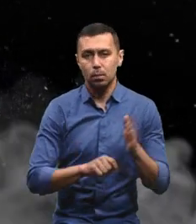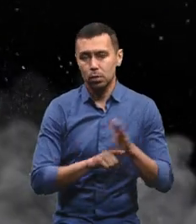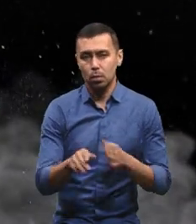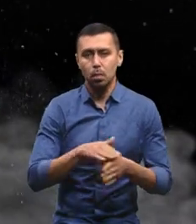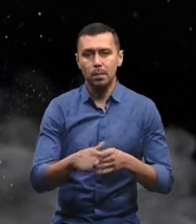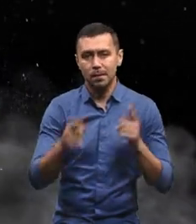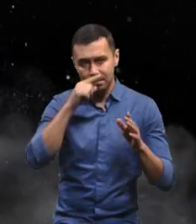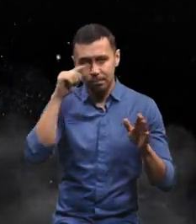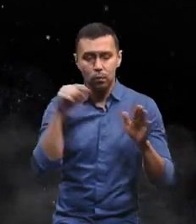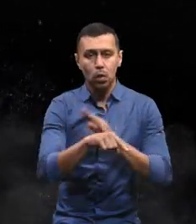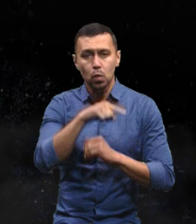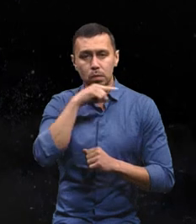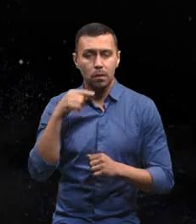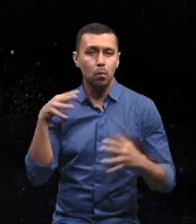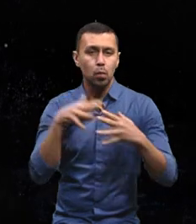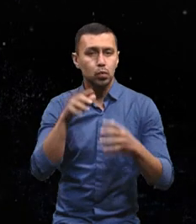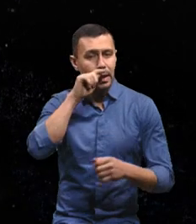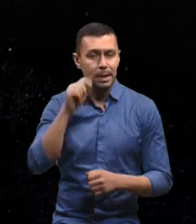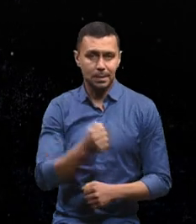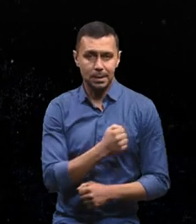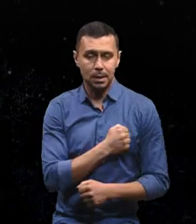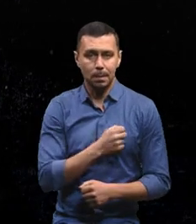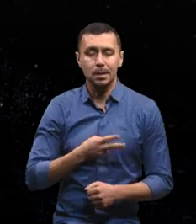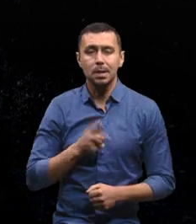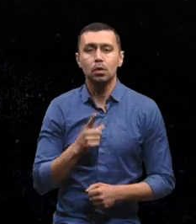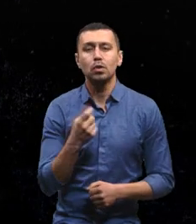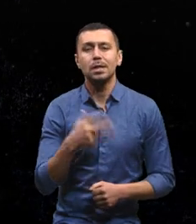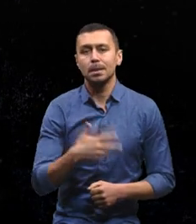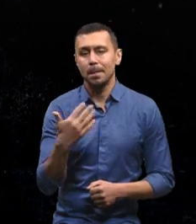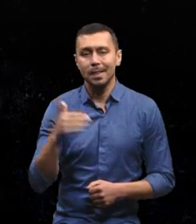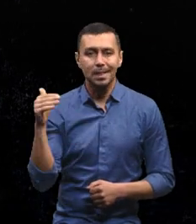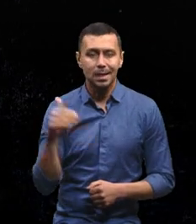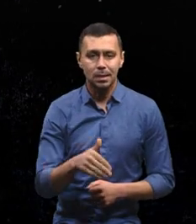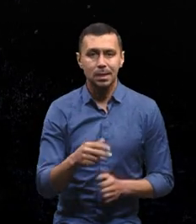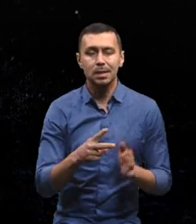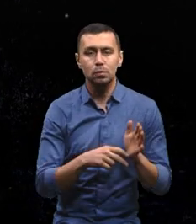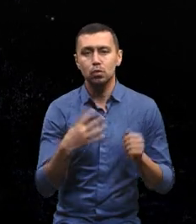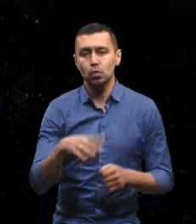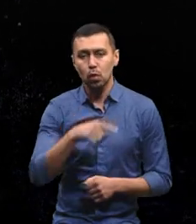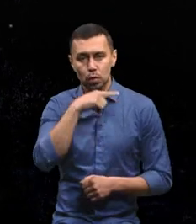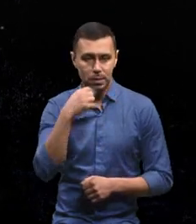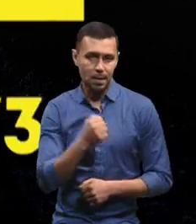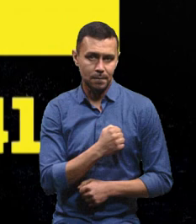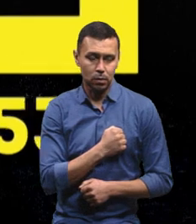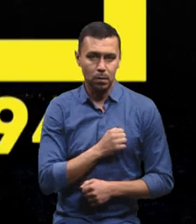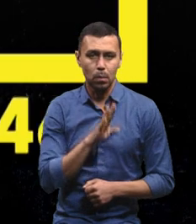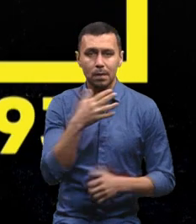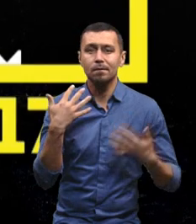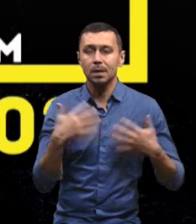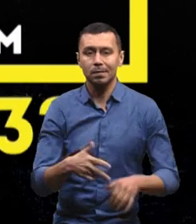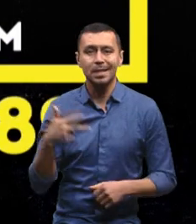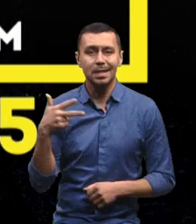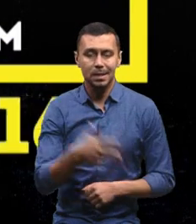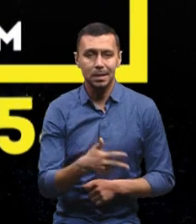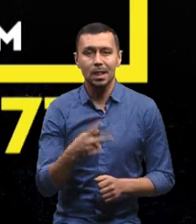початку повномасштабного вторгнення Росії у бою з українськими захисниками загинули 135 тисяч 740 російських військових противна втратив